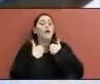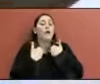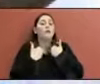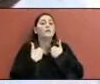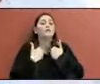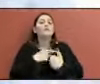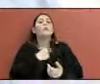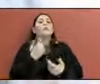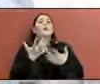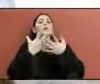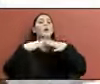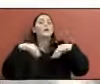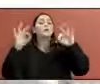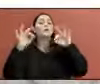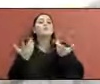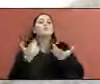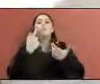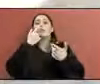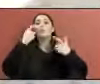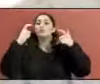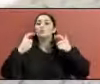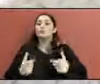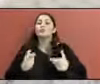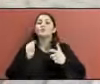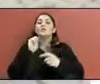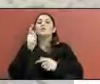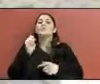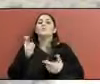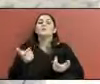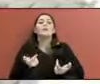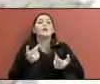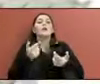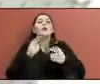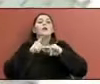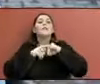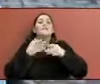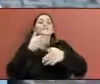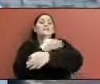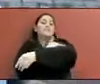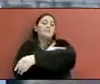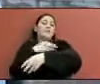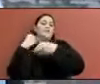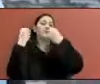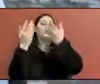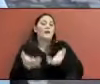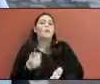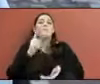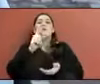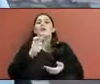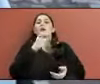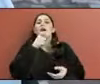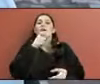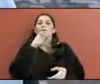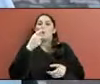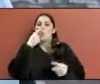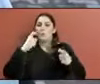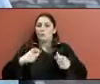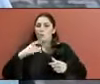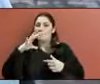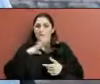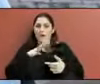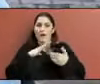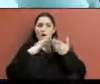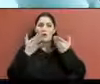Normalde hali hazırda Gölcük ilçemizde başka bir noktada hizmet verdikleri bir kafeleri vardı zaten. Evet. Down